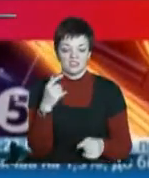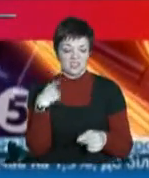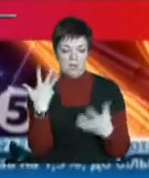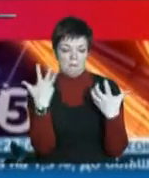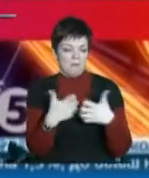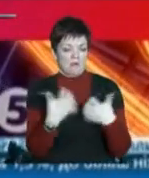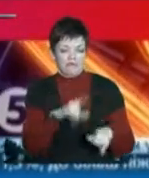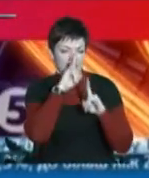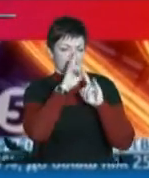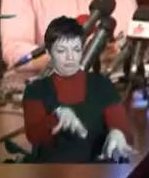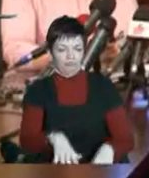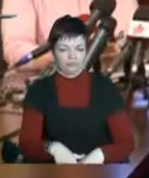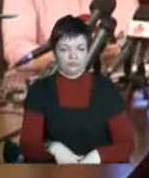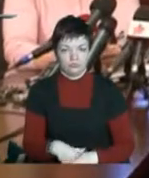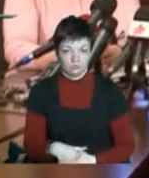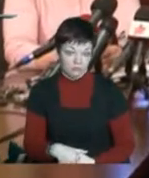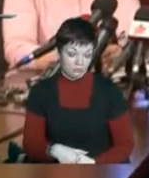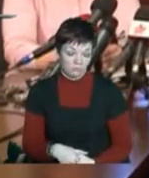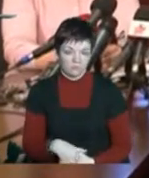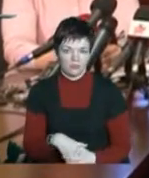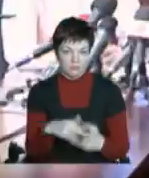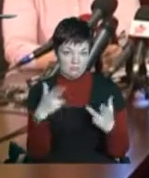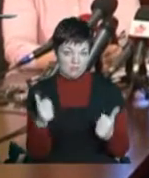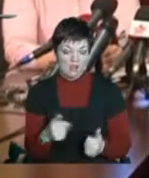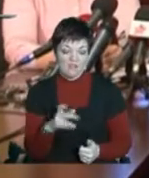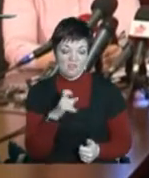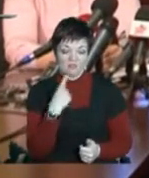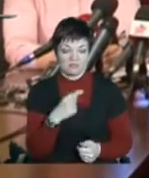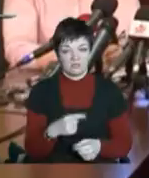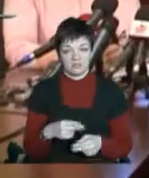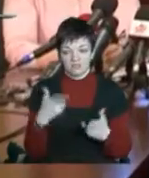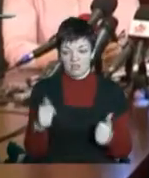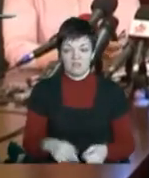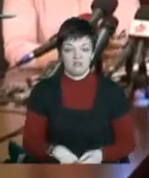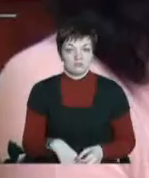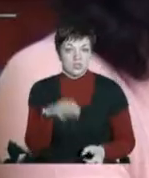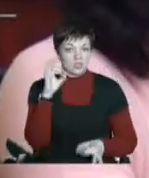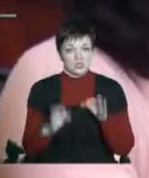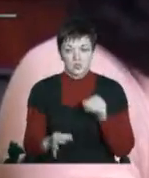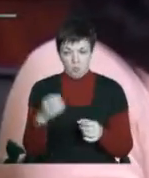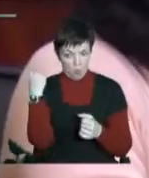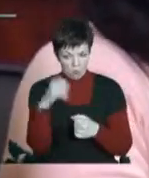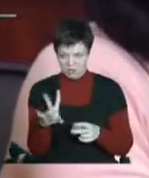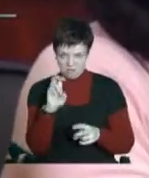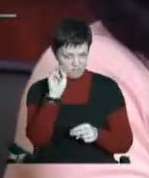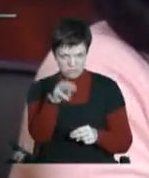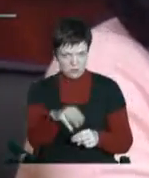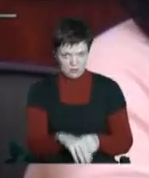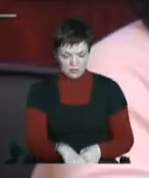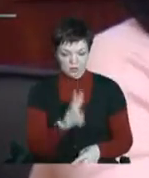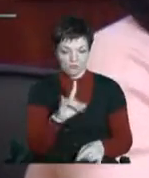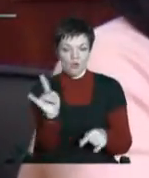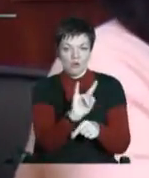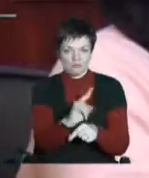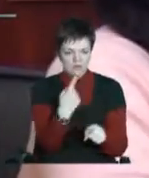на чем настаивает Аваков. Действительно, судят не победителей, а фальсификаторов. Если нам откажут украинские